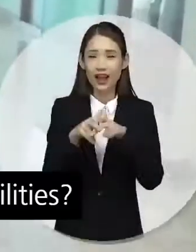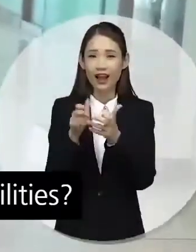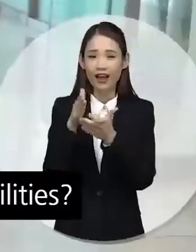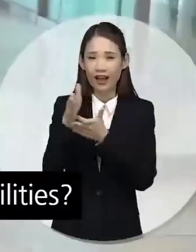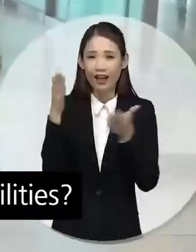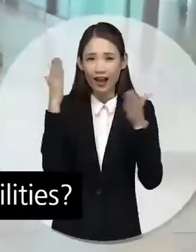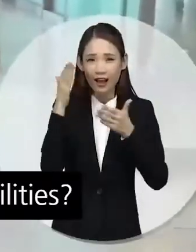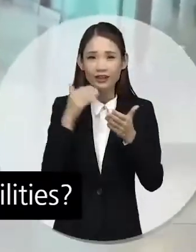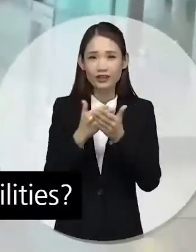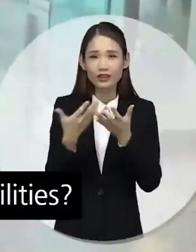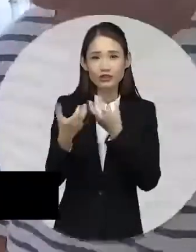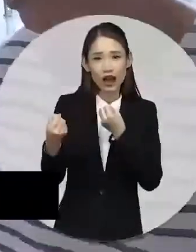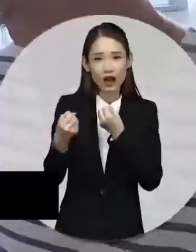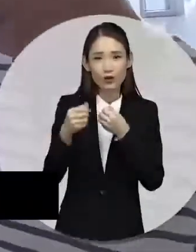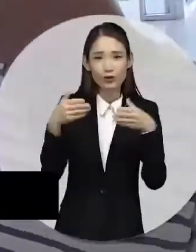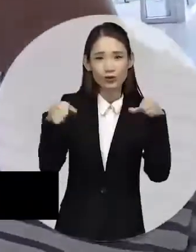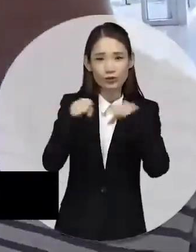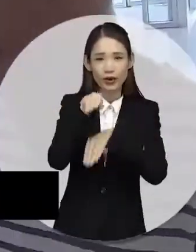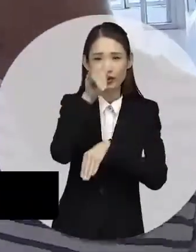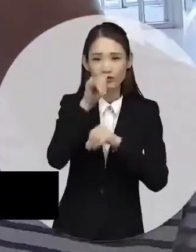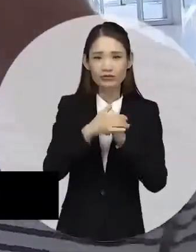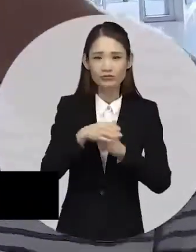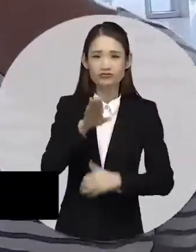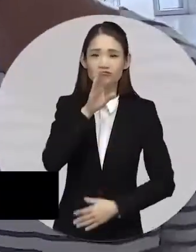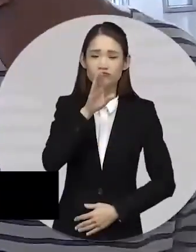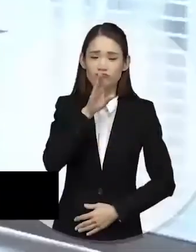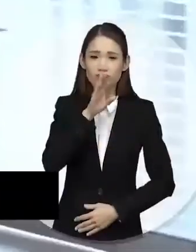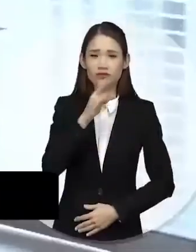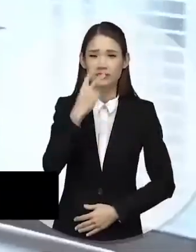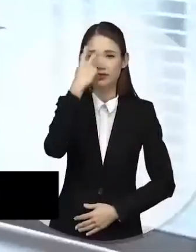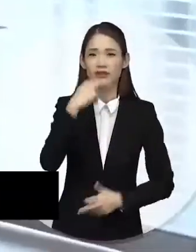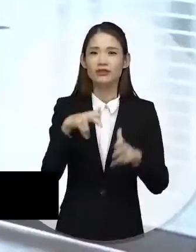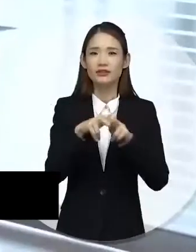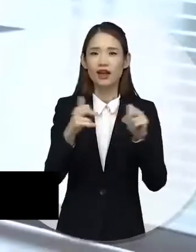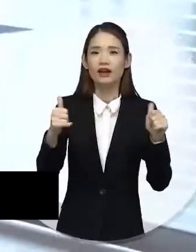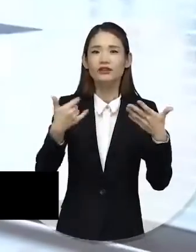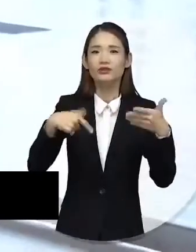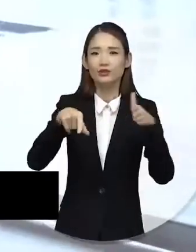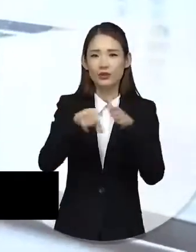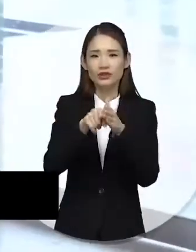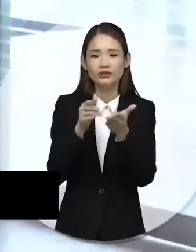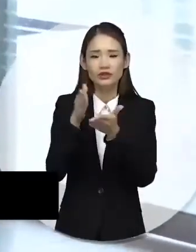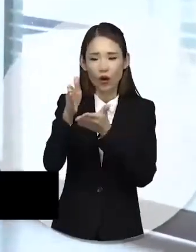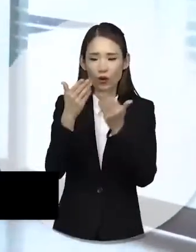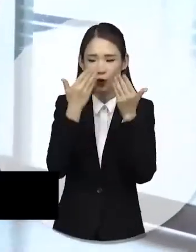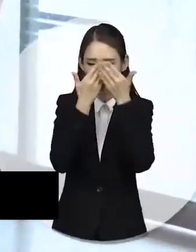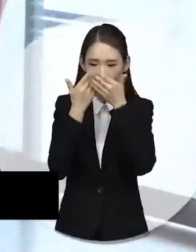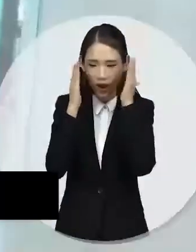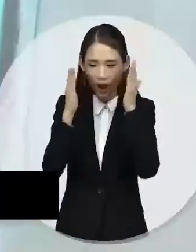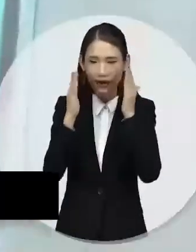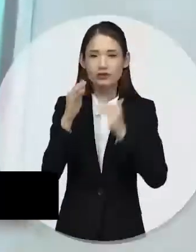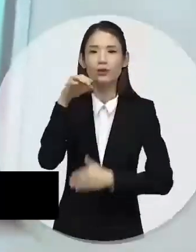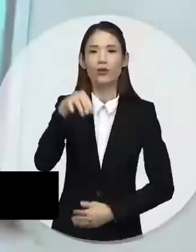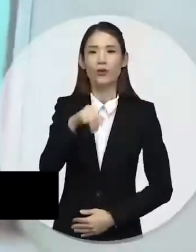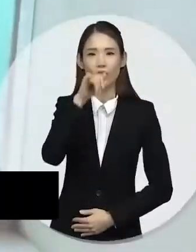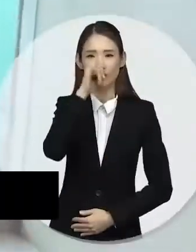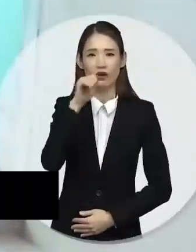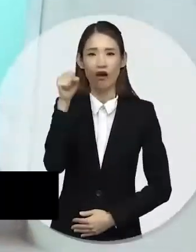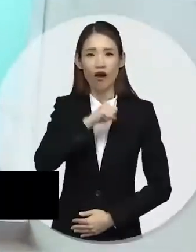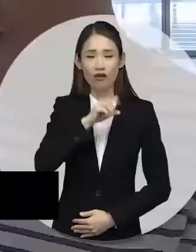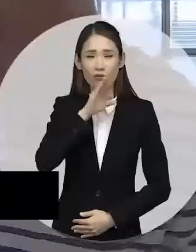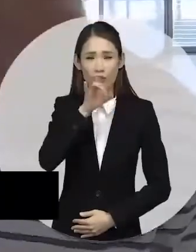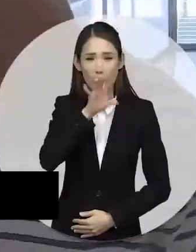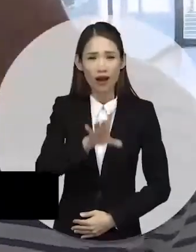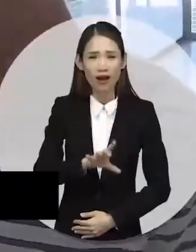장애학생 전용 열람실을 따로 만들어놨다고? 진짜야. 그리고 심지어 시각장애인을 위한 전용 학습 공간이 있대. 야 말도 안 돼.